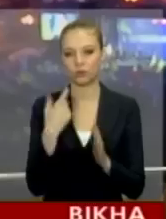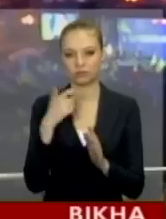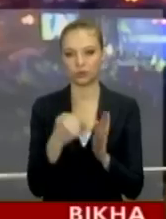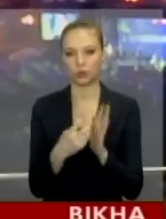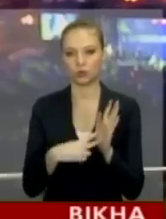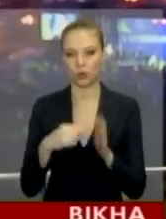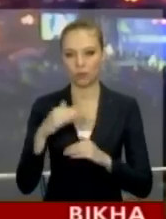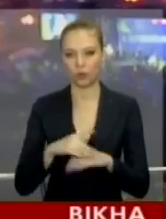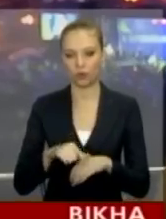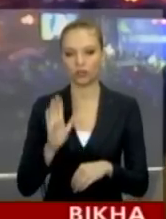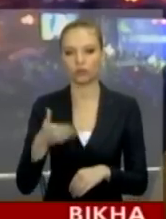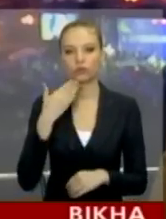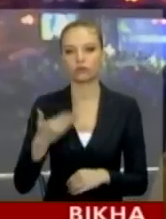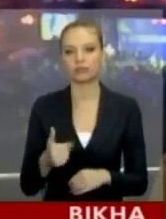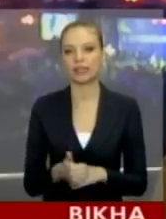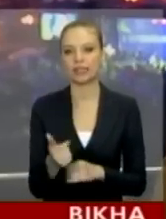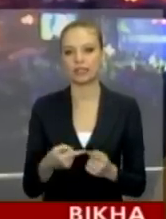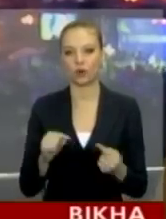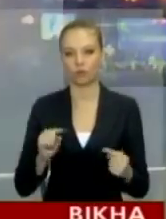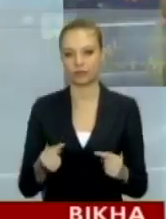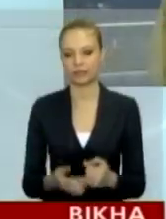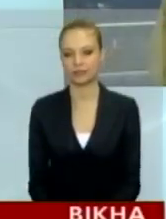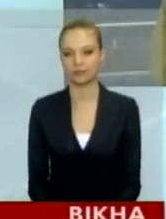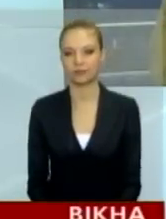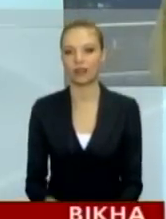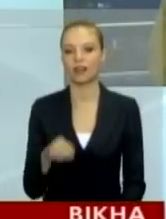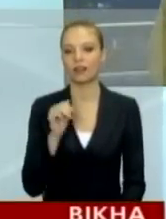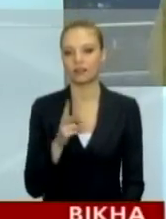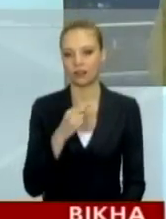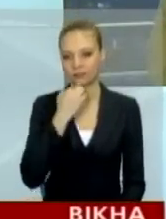години перед мітингарями виступлять лідери опозиції. Віто? Так, Борисе, дякую тобі.